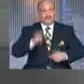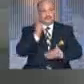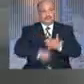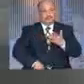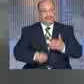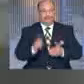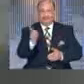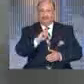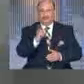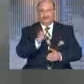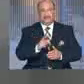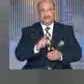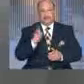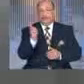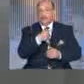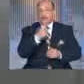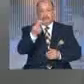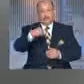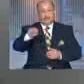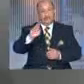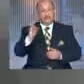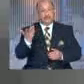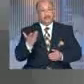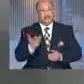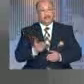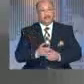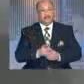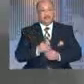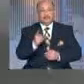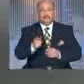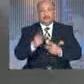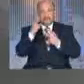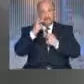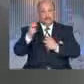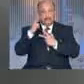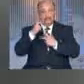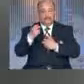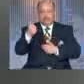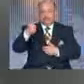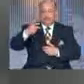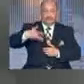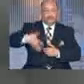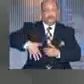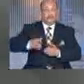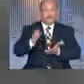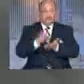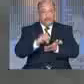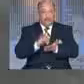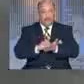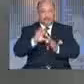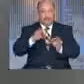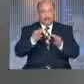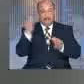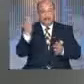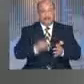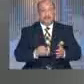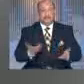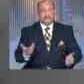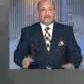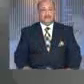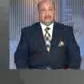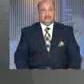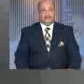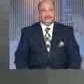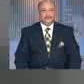كمصدرين عندنا الكثير من الاداءات اللي تخلينا عاجزين باش ندفعوا الشيء هذايا من من من من, من عندنا كمصدرين. من الدخل الكل يقصوا